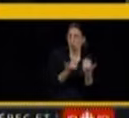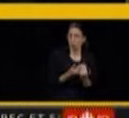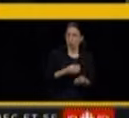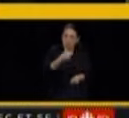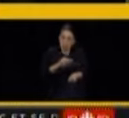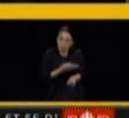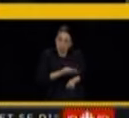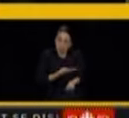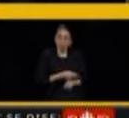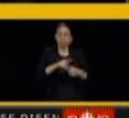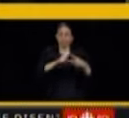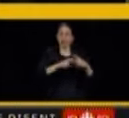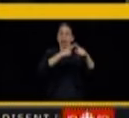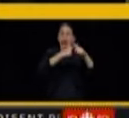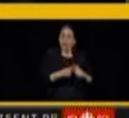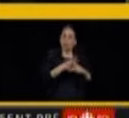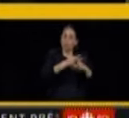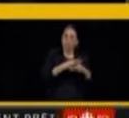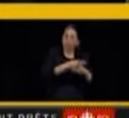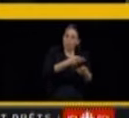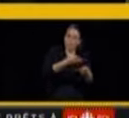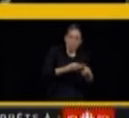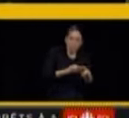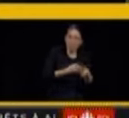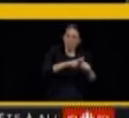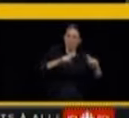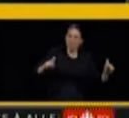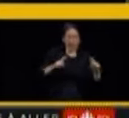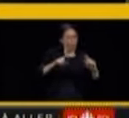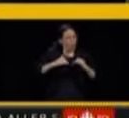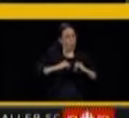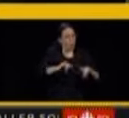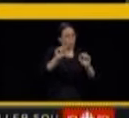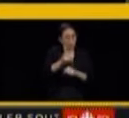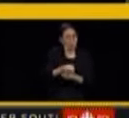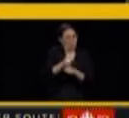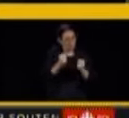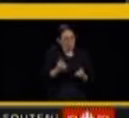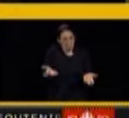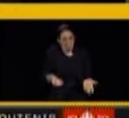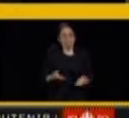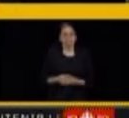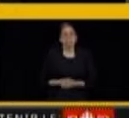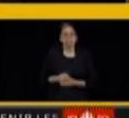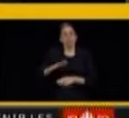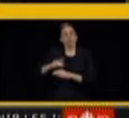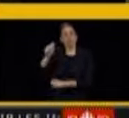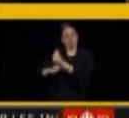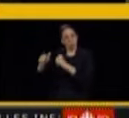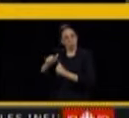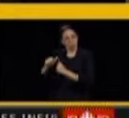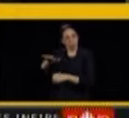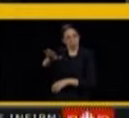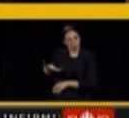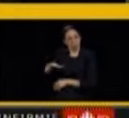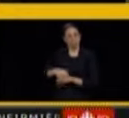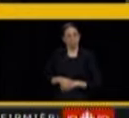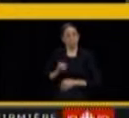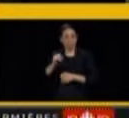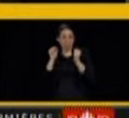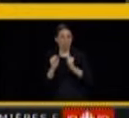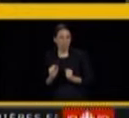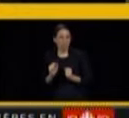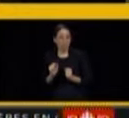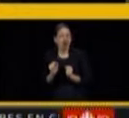la radiothérapie, ça s'est poursuivi. C'est des traitements qui peuvent continuer. Par rapport aux chirurgies, quand on pouvait, on a donné